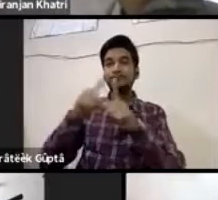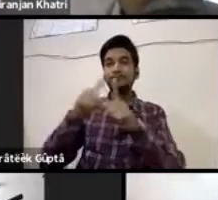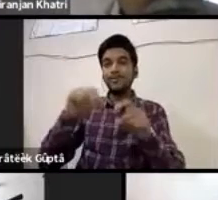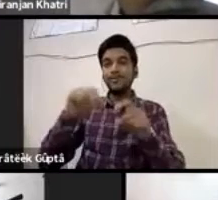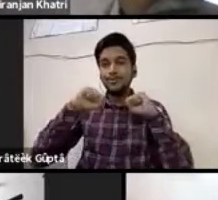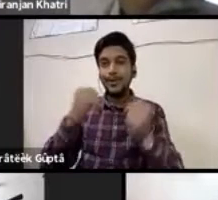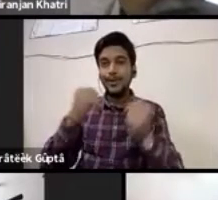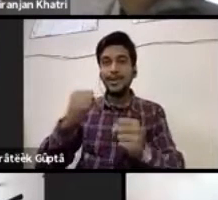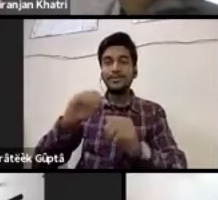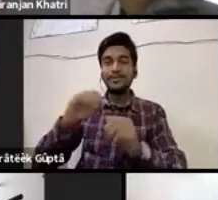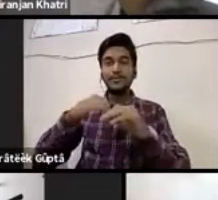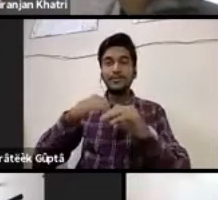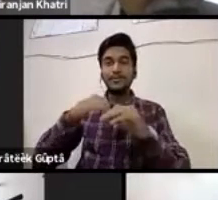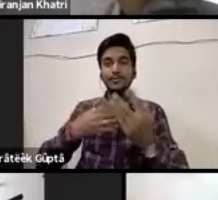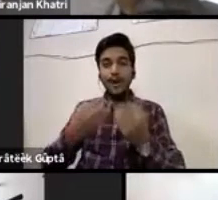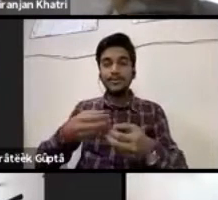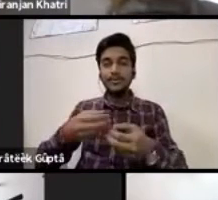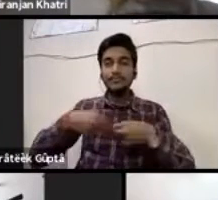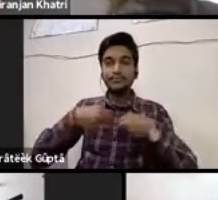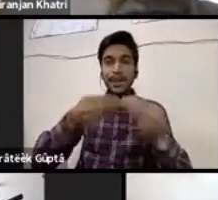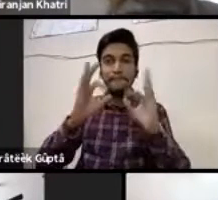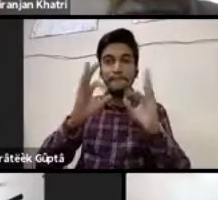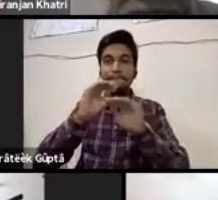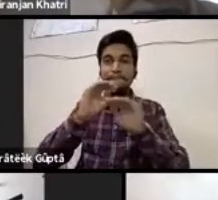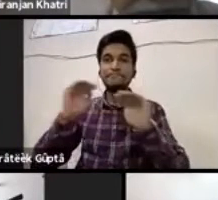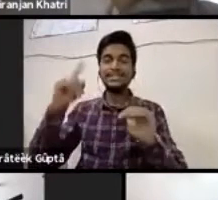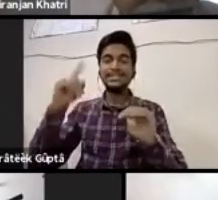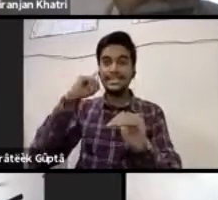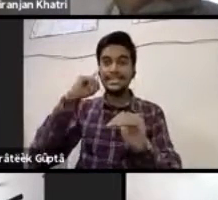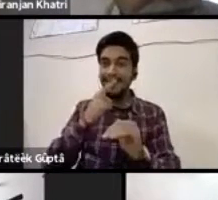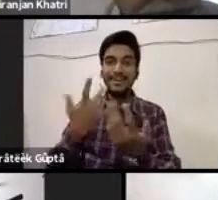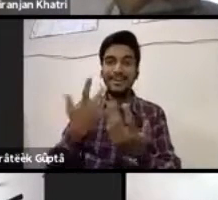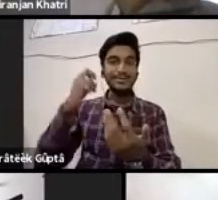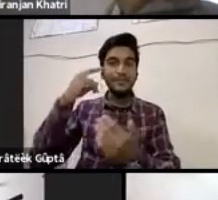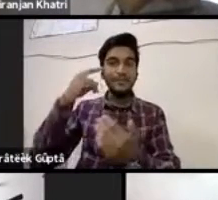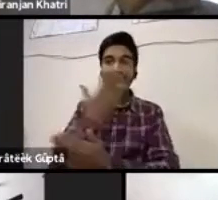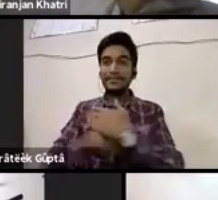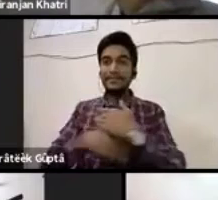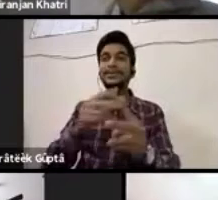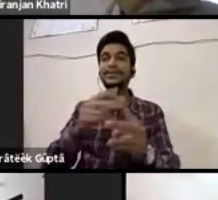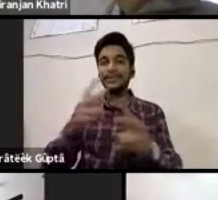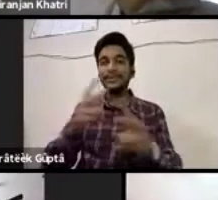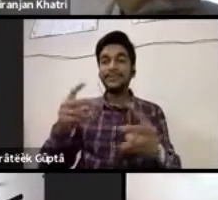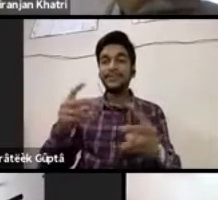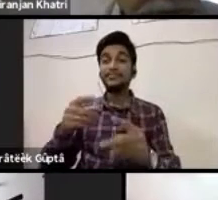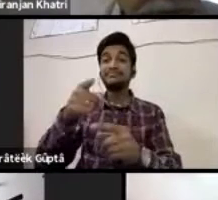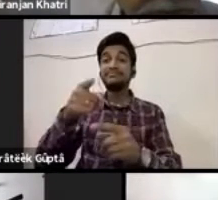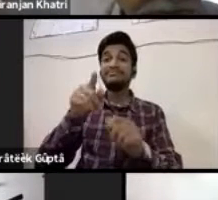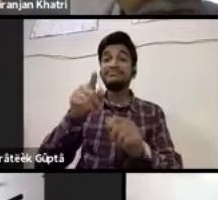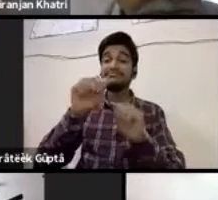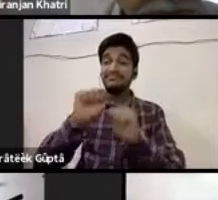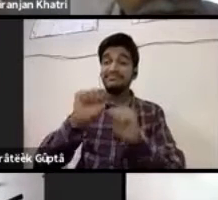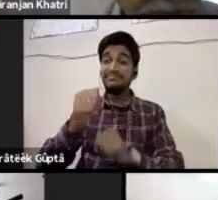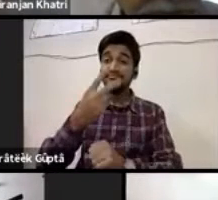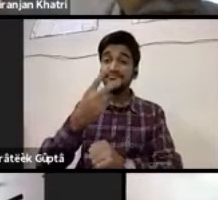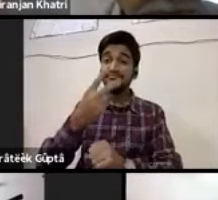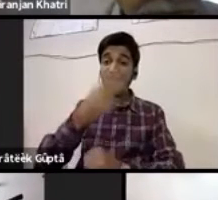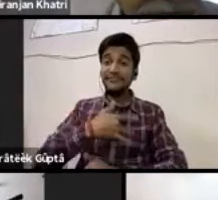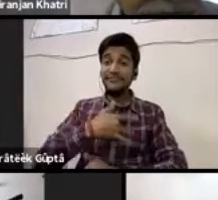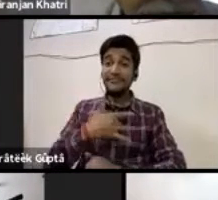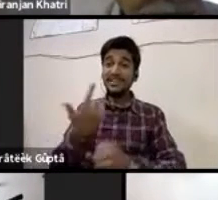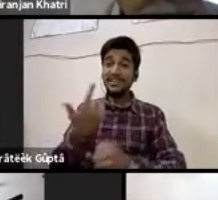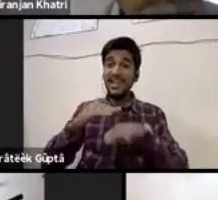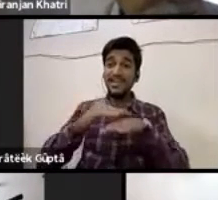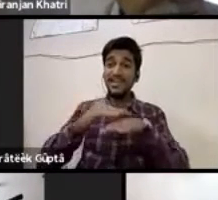जो काम करने का मौका मिला उसमें मेरे ख्याल में ये लीगल केसेस और ये वो, मैं समझता हूँ कि कोई भी डिसेबिलिटी एक्टिविस्ट, आप सब